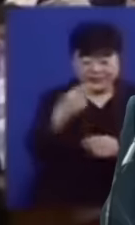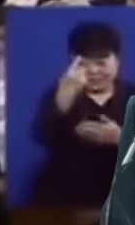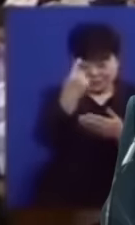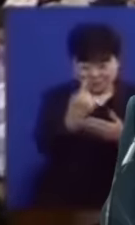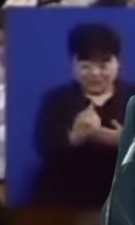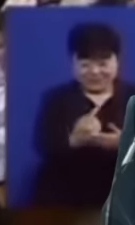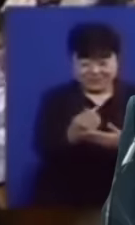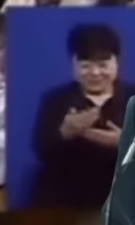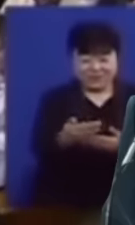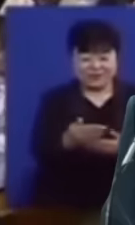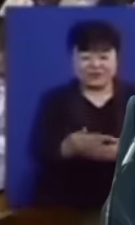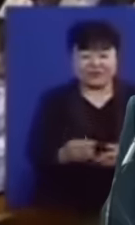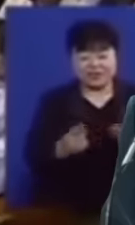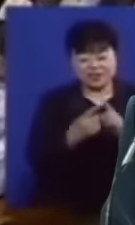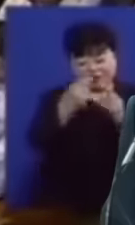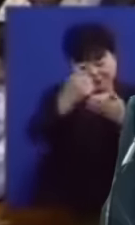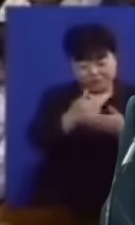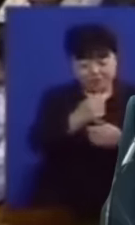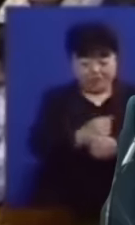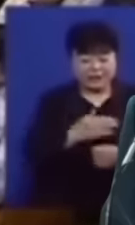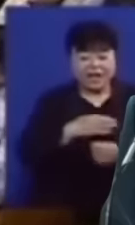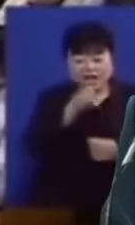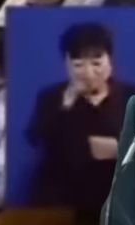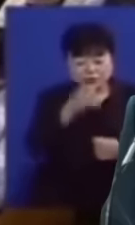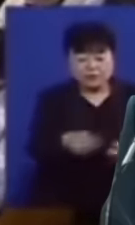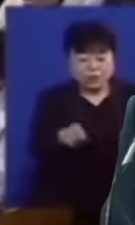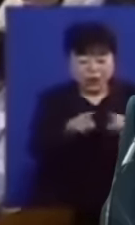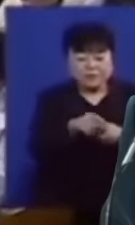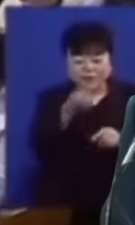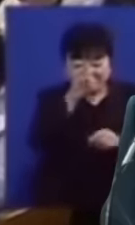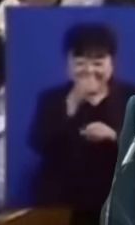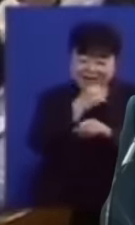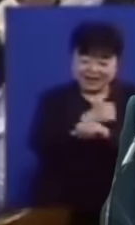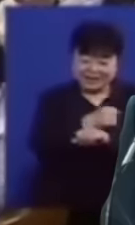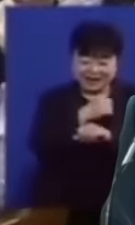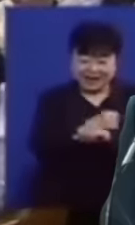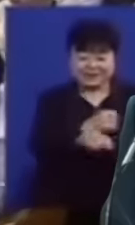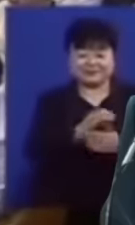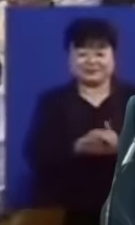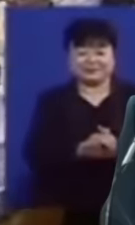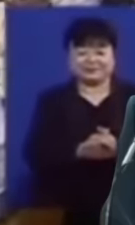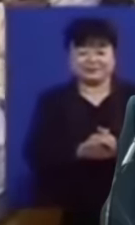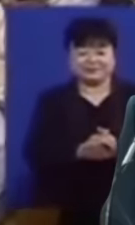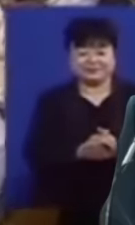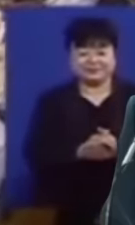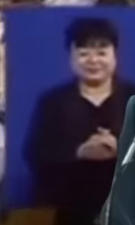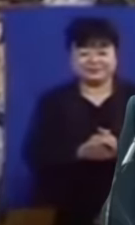다시 와서 너희를 내게로 영접하여 나 있는 곳에 너희도 있게 하리라.